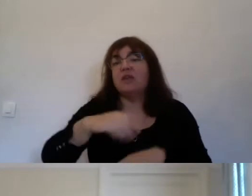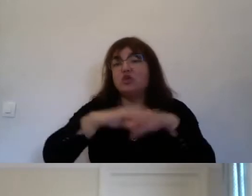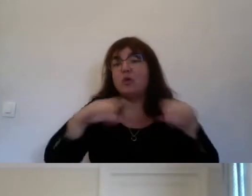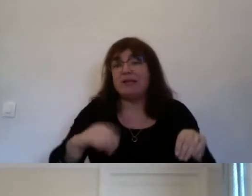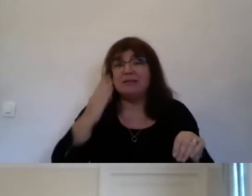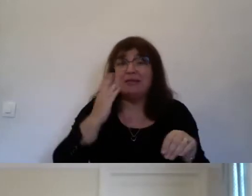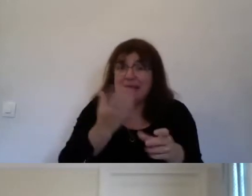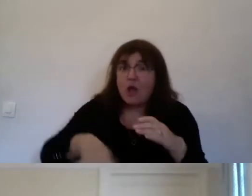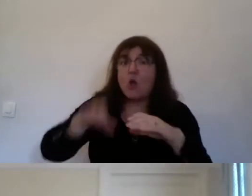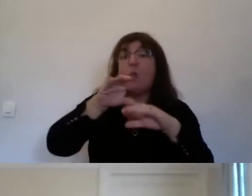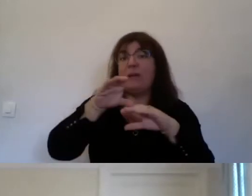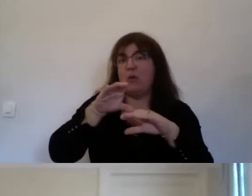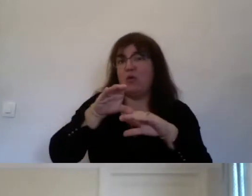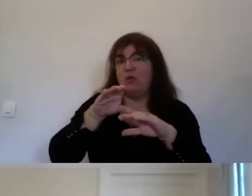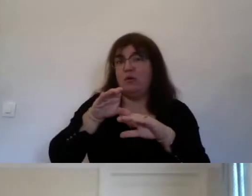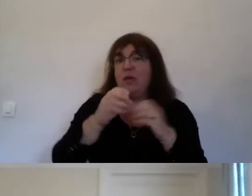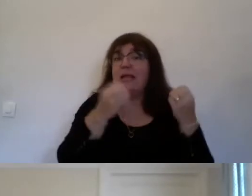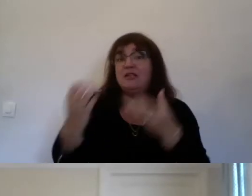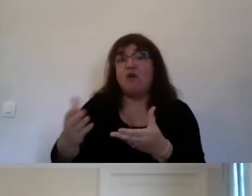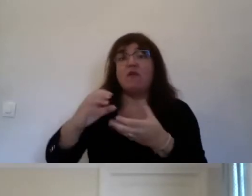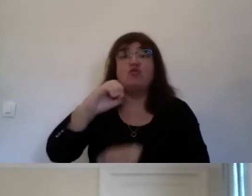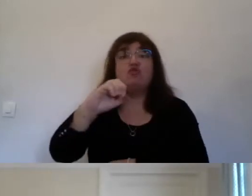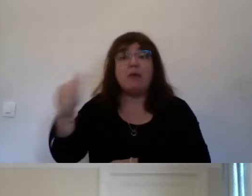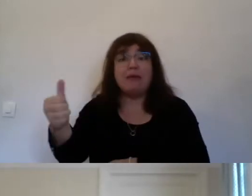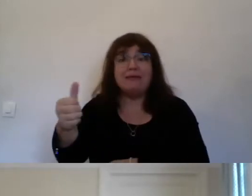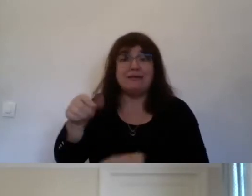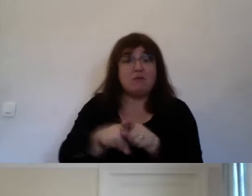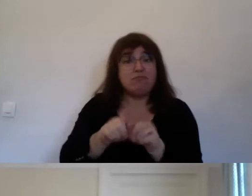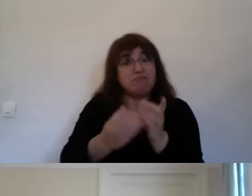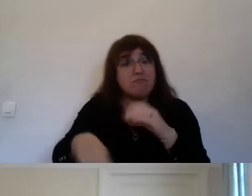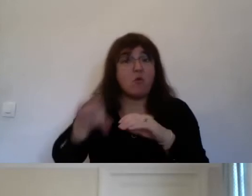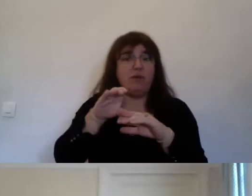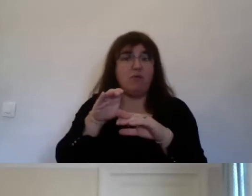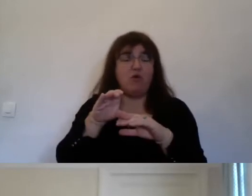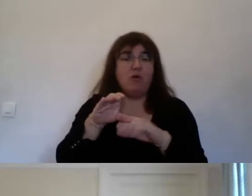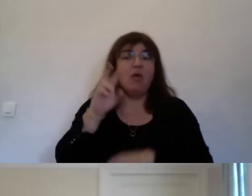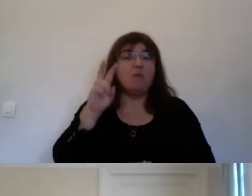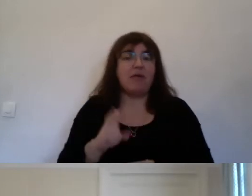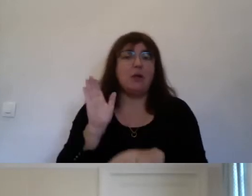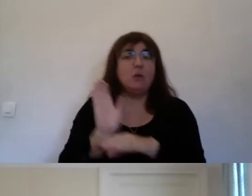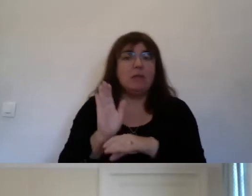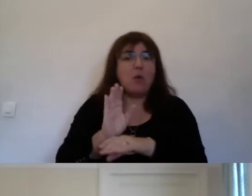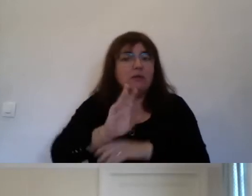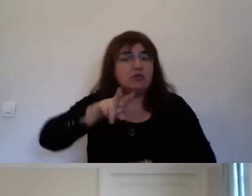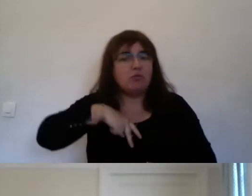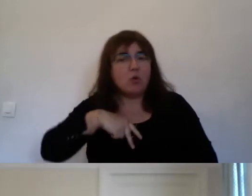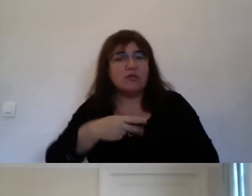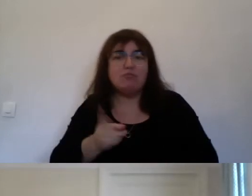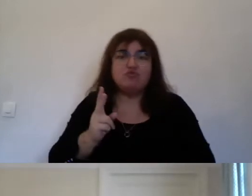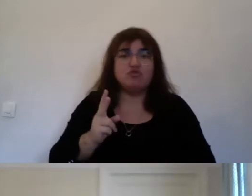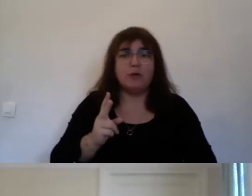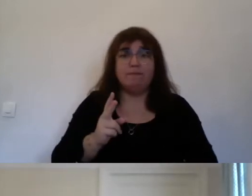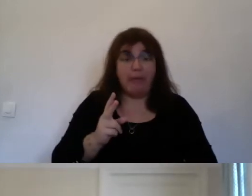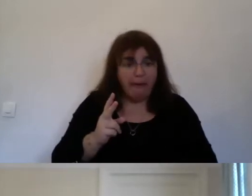supplément. Voilà, il faut le percevoir comme ça. Mais ce que je voulais apporter comme témoignage, vraiment, c'était cette, une pandémie,